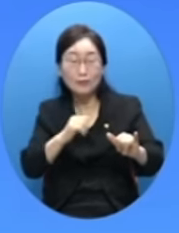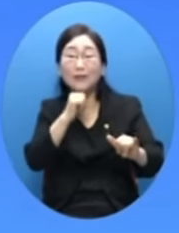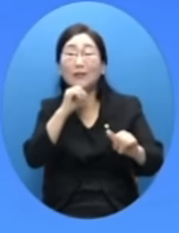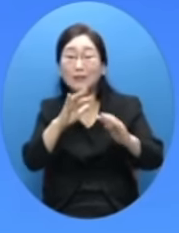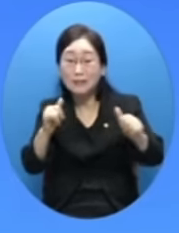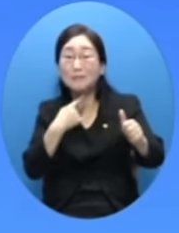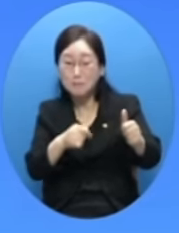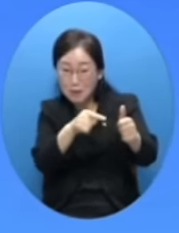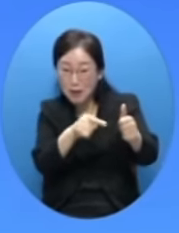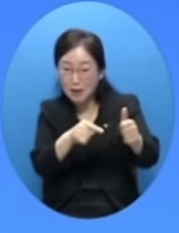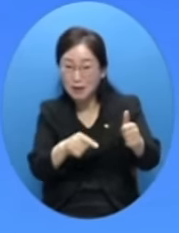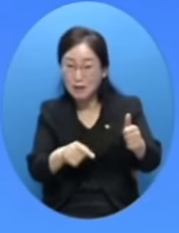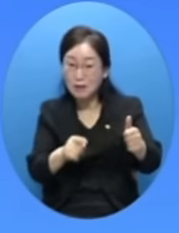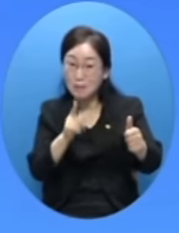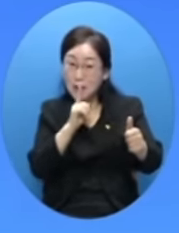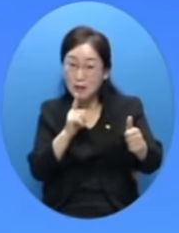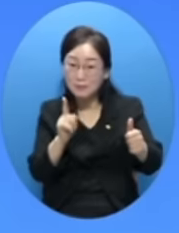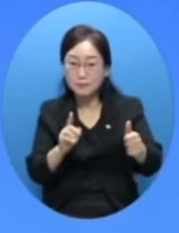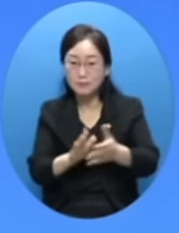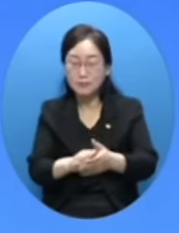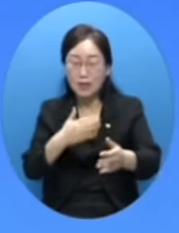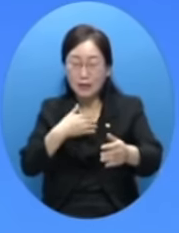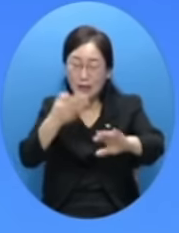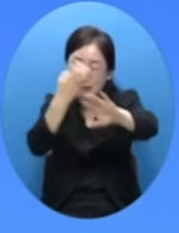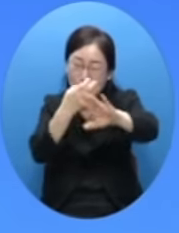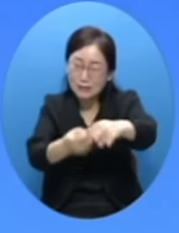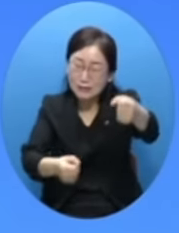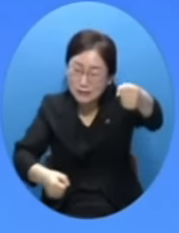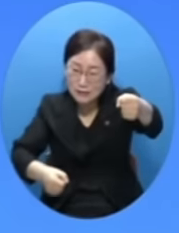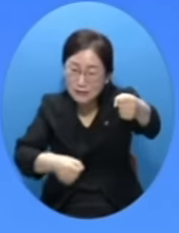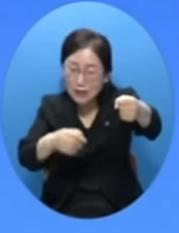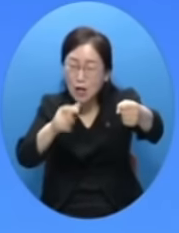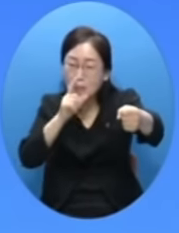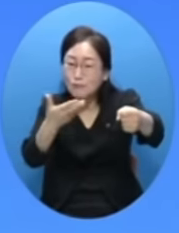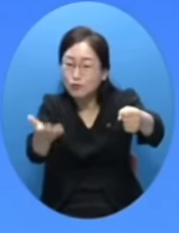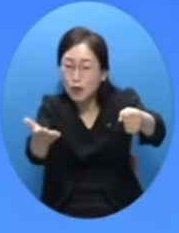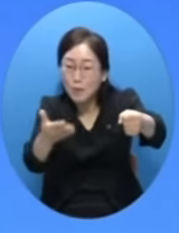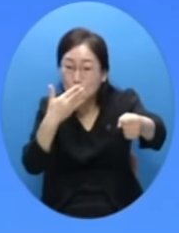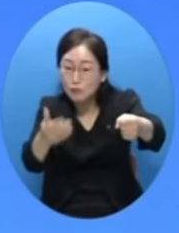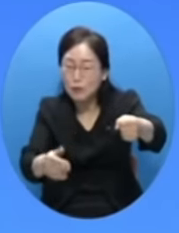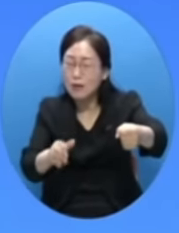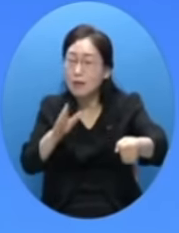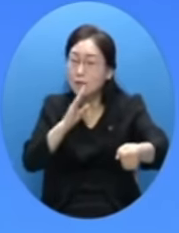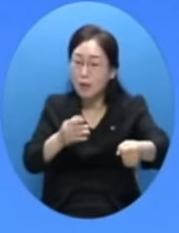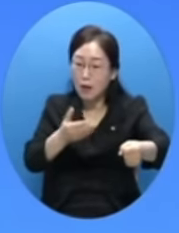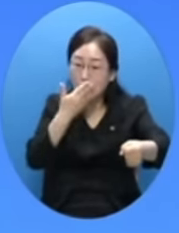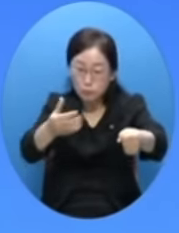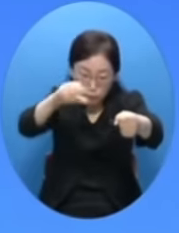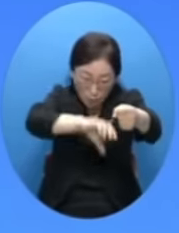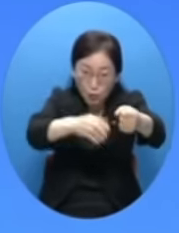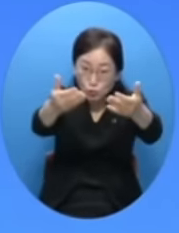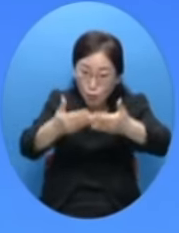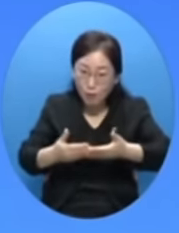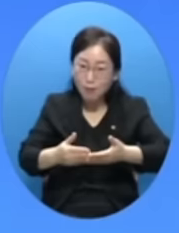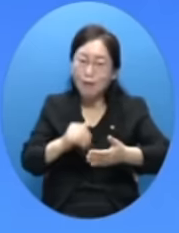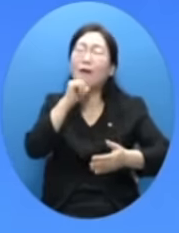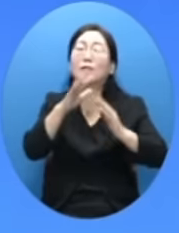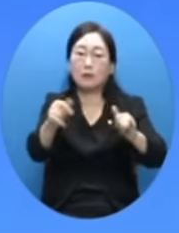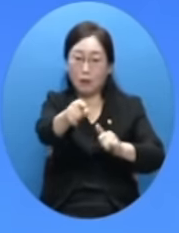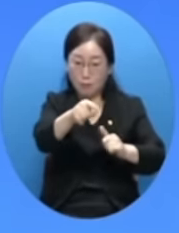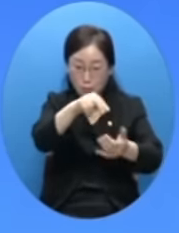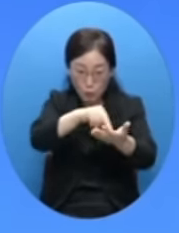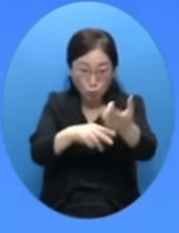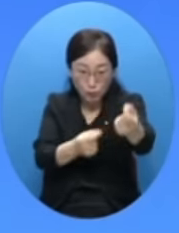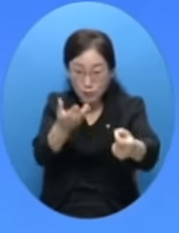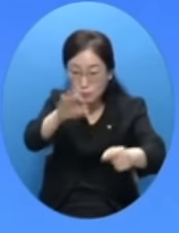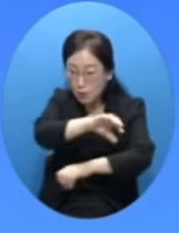동양하러 갔을 때 꽁보리보다도 따뜻한 밥을 나눠 먹는 사람은 진짜로 가난하고 어려운 사람들이고, 부잣집에 가서 아무리 물었더라도